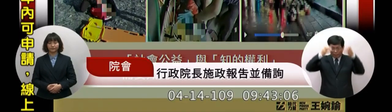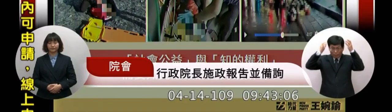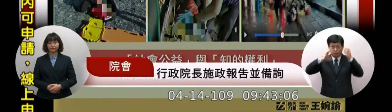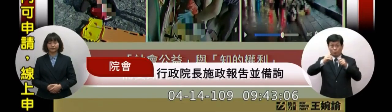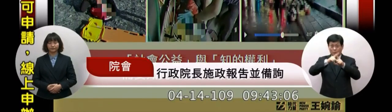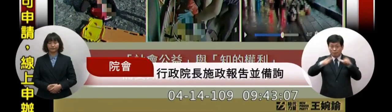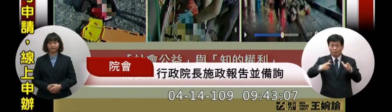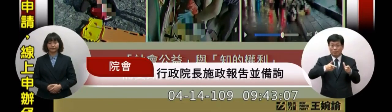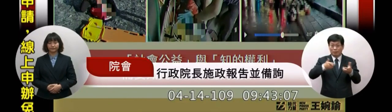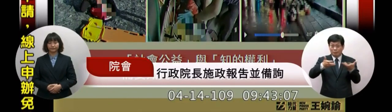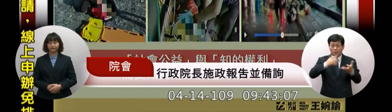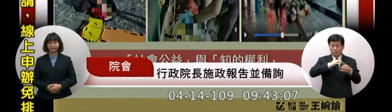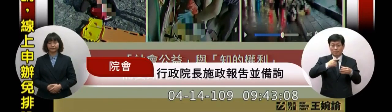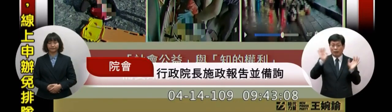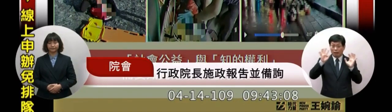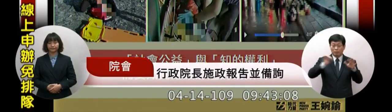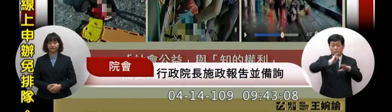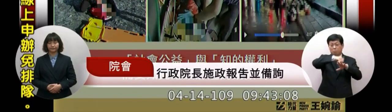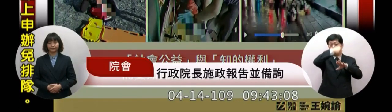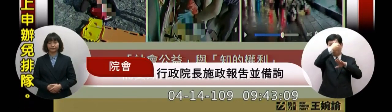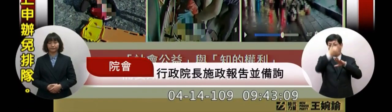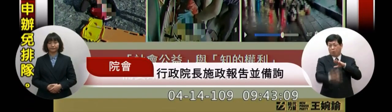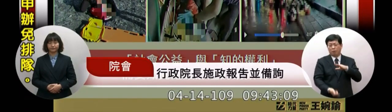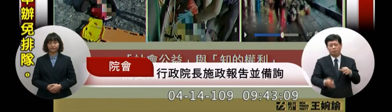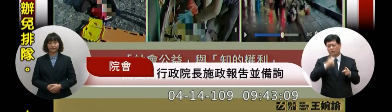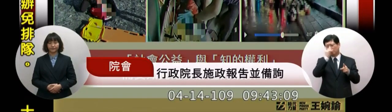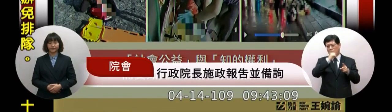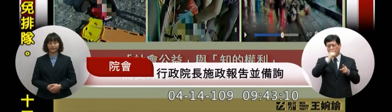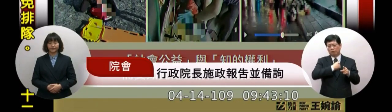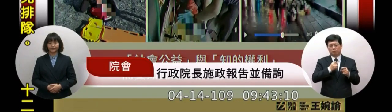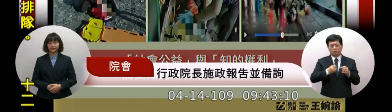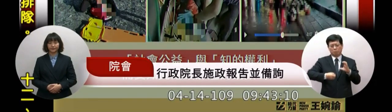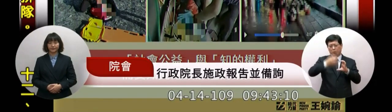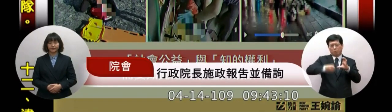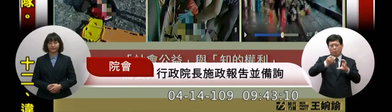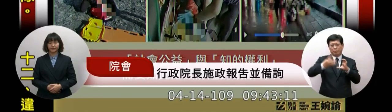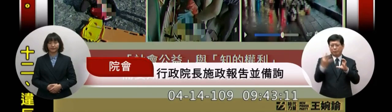小男生坠桥的意外。其实媒体上其实一直看到这个画面，甚至有